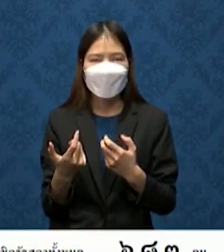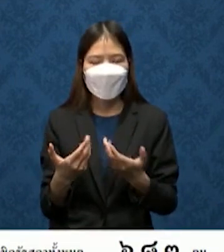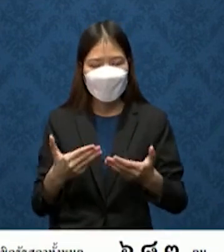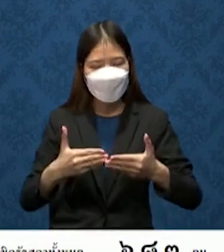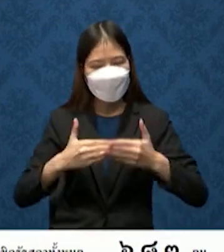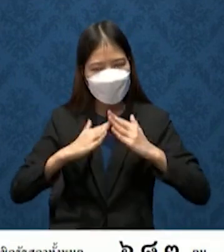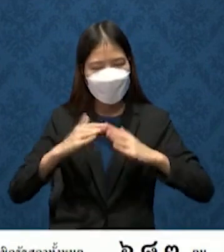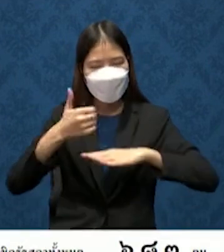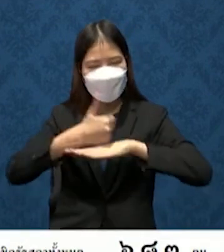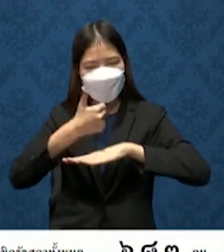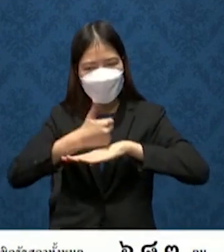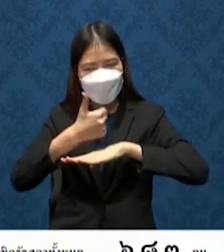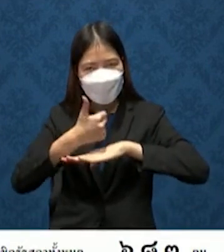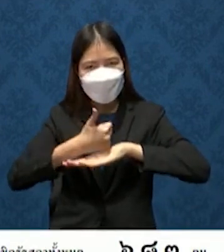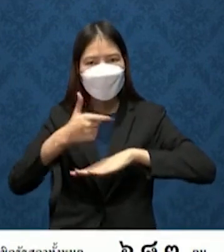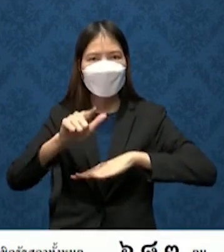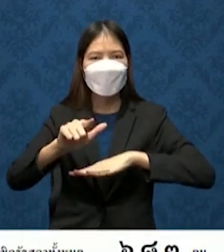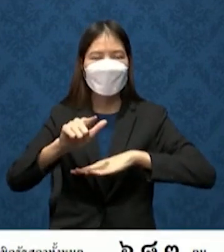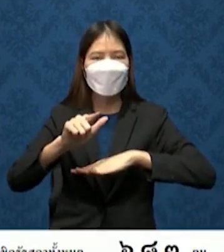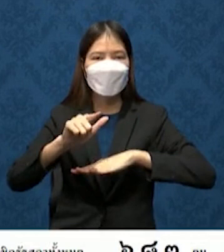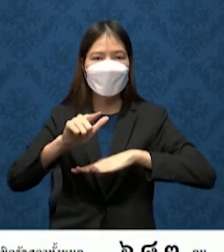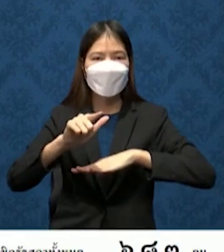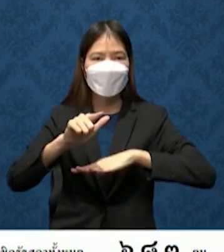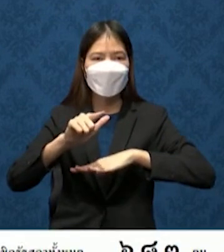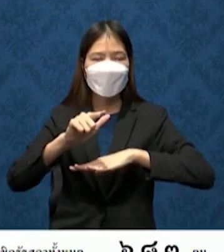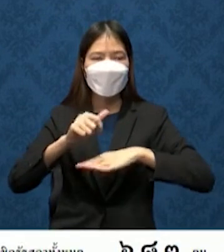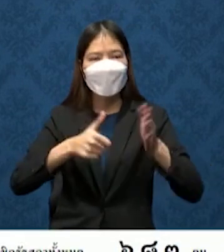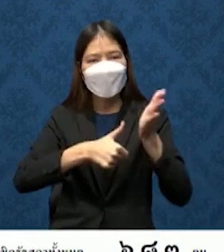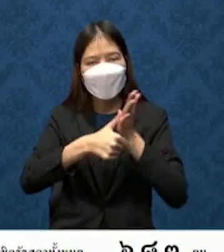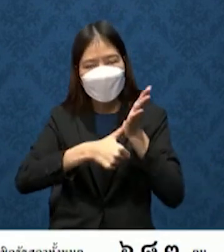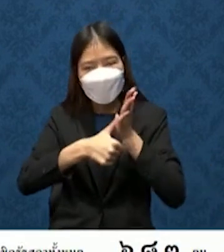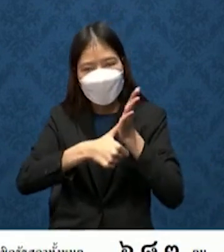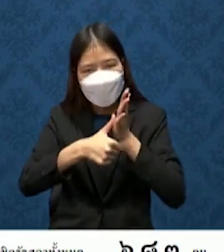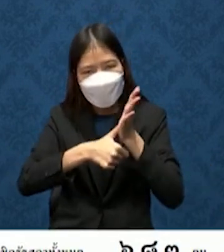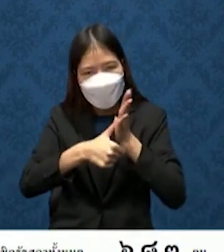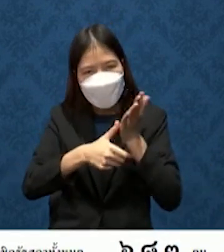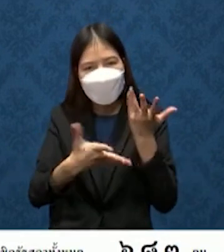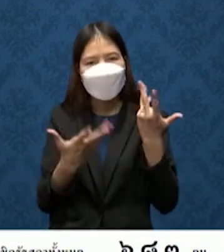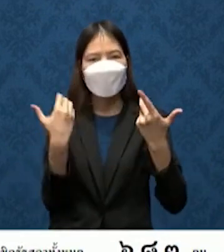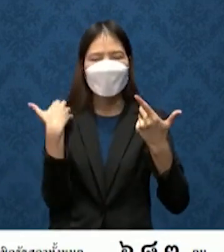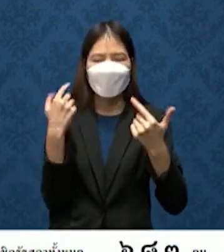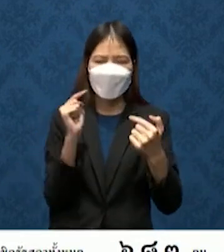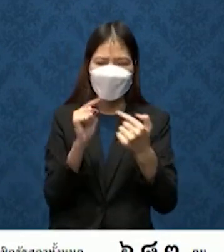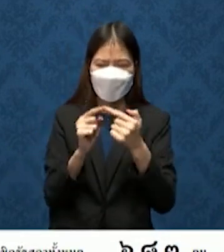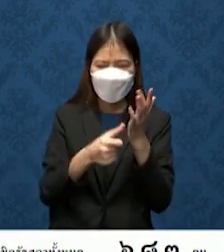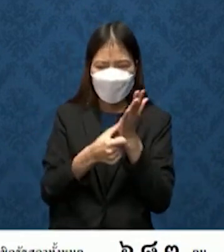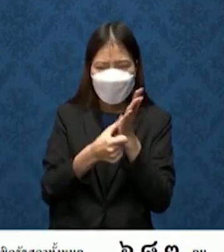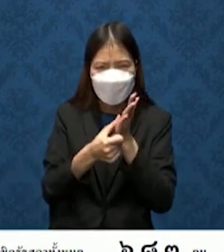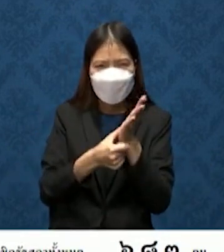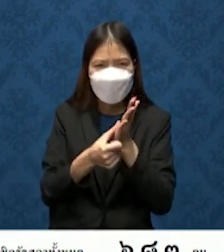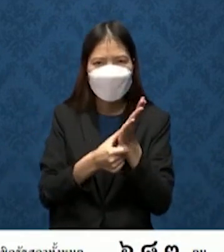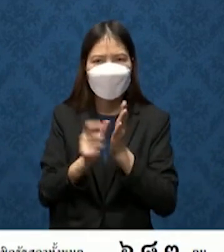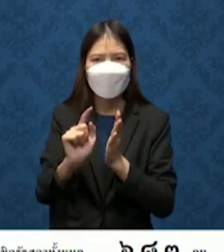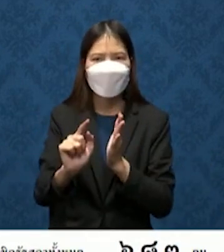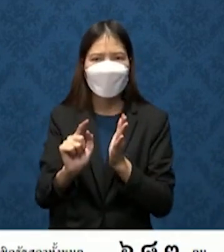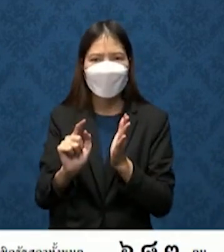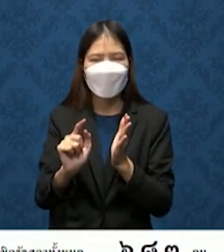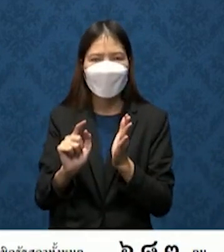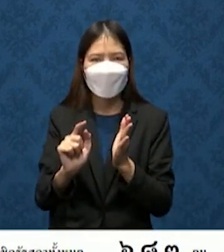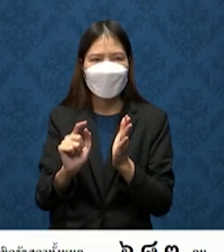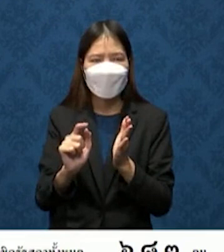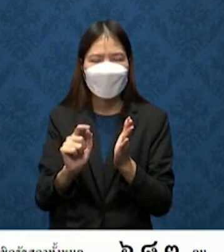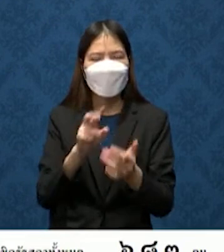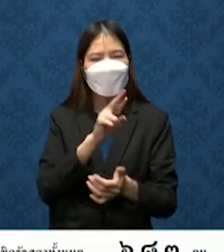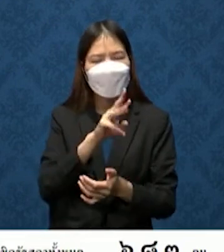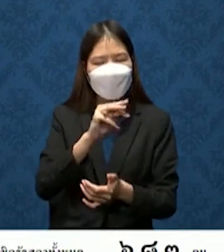ผู้ปริหารของหน่วยงานนี้เราก็เหนแล้วว่าไปแก่คุณสมทัตว ได้โดย Ms.น่ากัการชุดนี้มีรัฐมทรีเป็